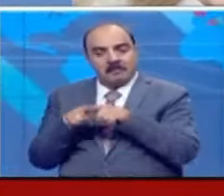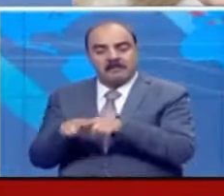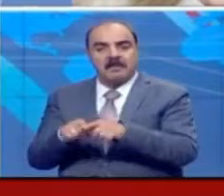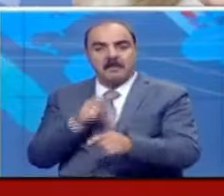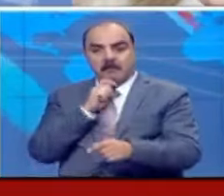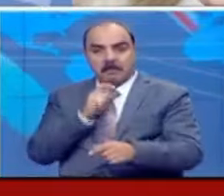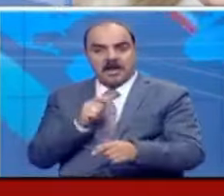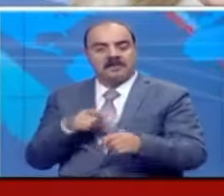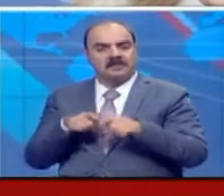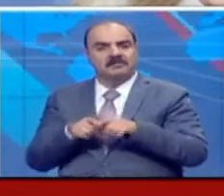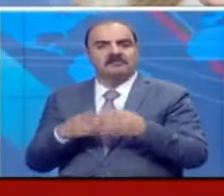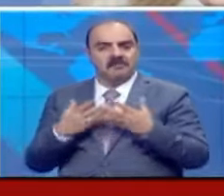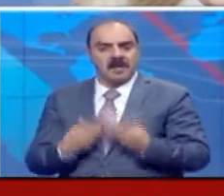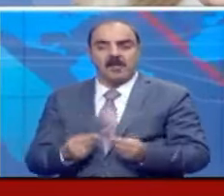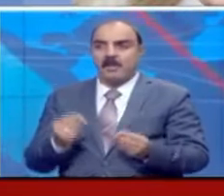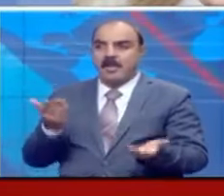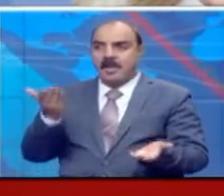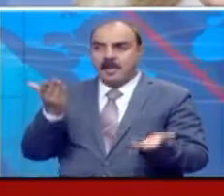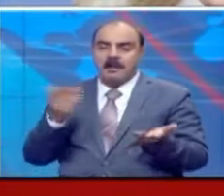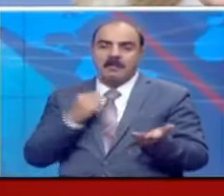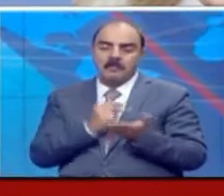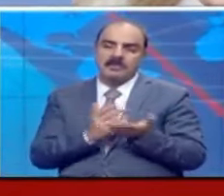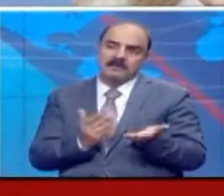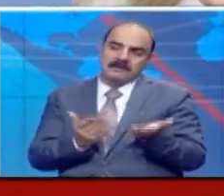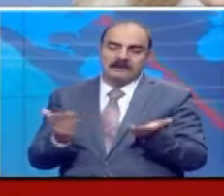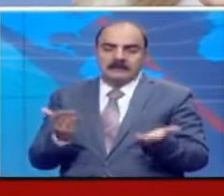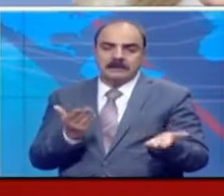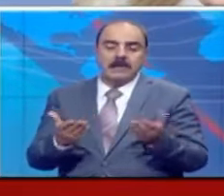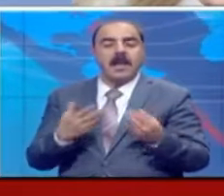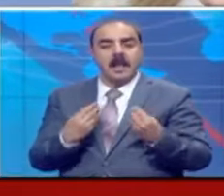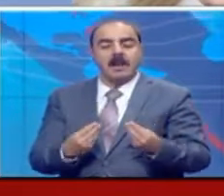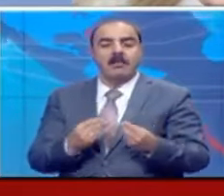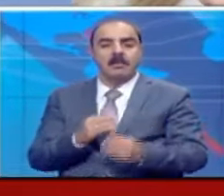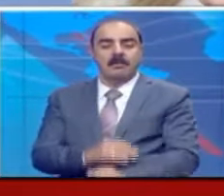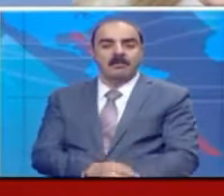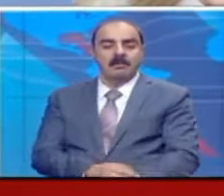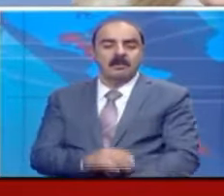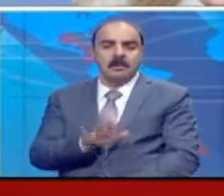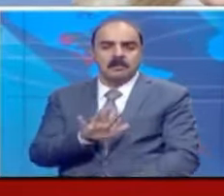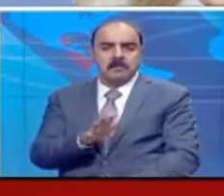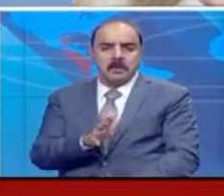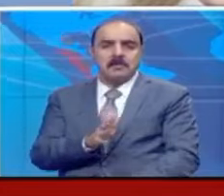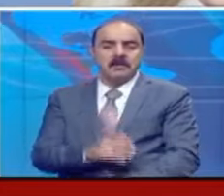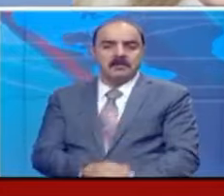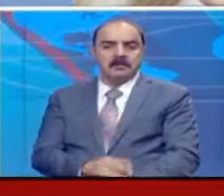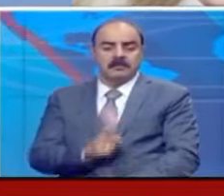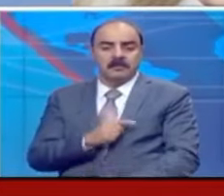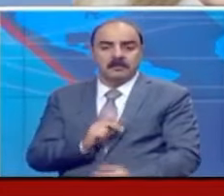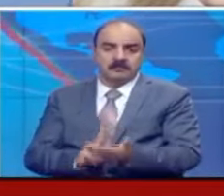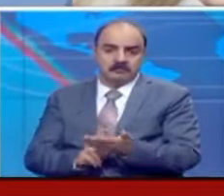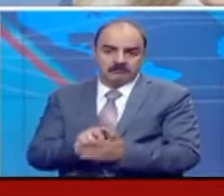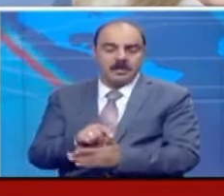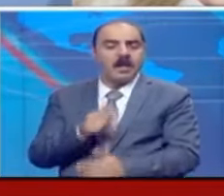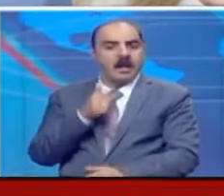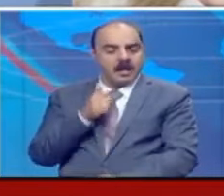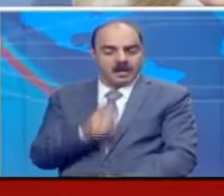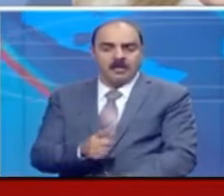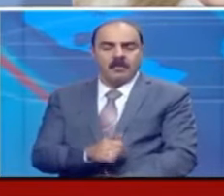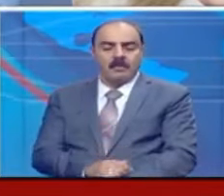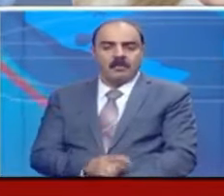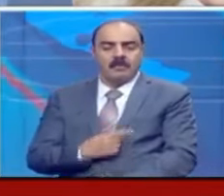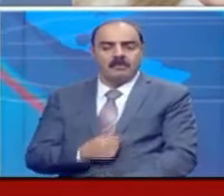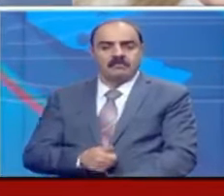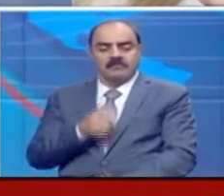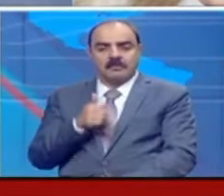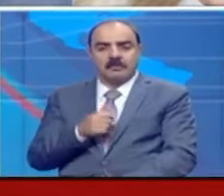ومعاشاتهم ملائمة وأسعار السلع في الأسواق. وبالتالي أنا أعتقد أن هذه الخطوة هي خطوة بتأتي